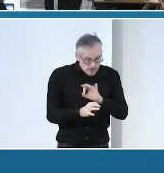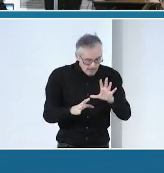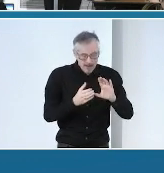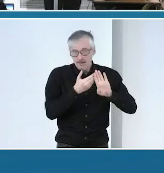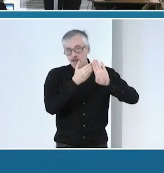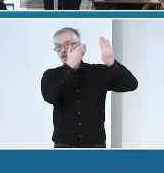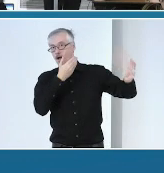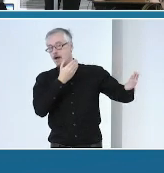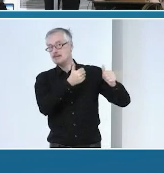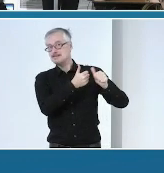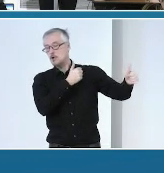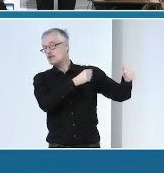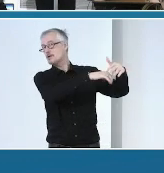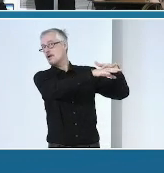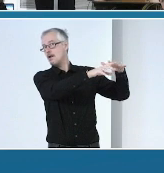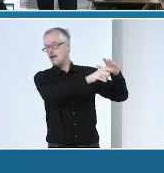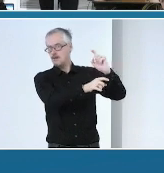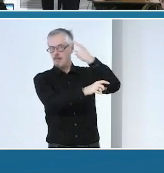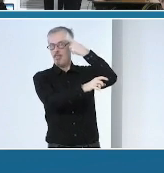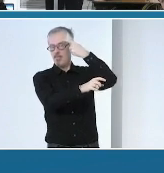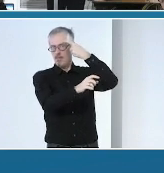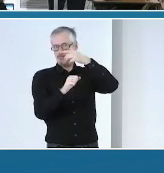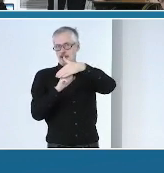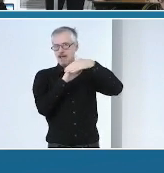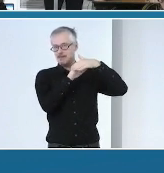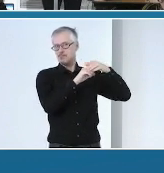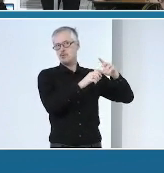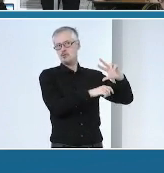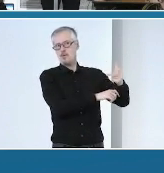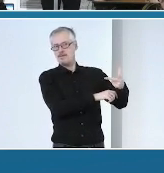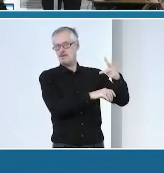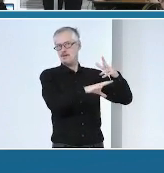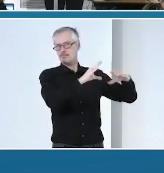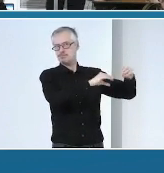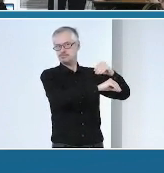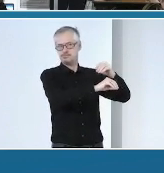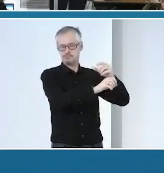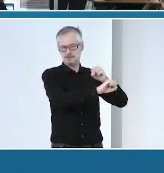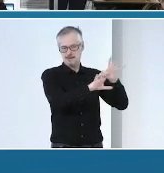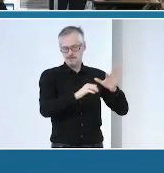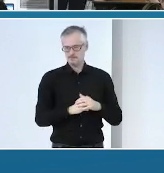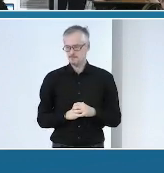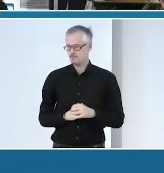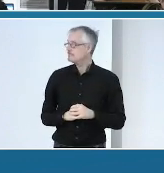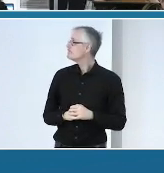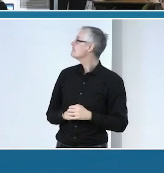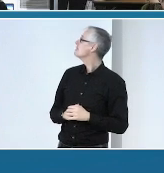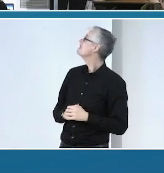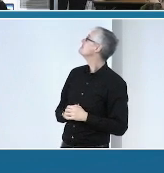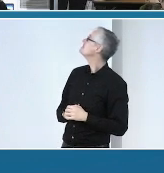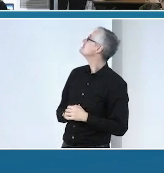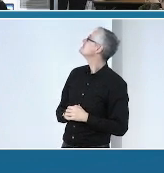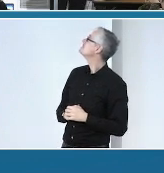Alors, on va voir l'information vestibulaire et le contrôle de la posture et du regard. Donc, ce